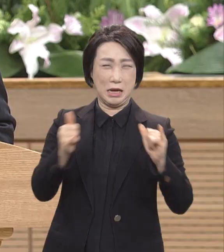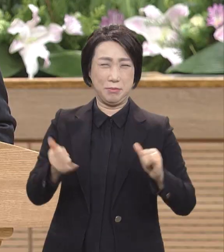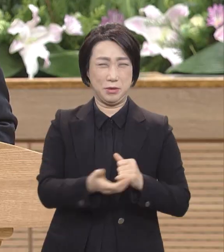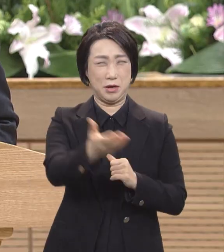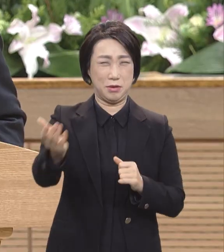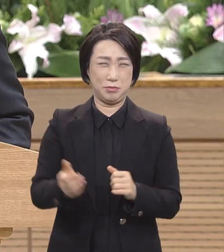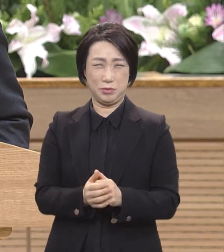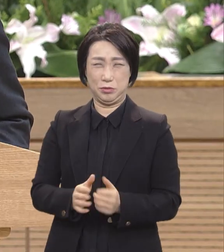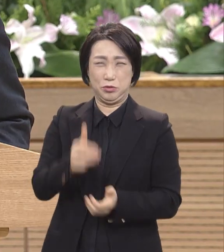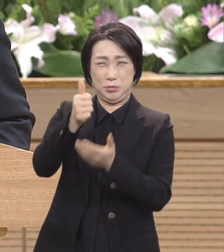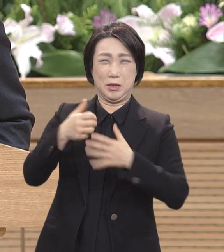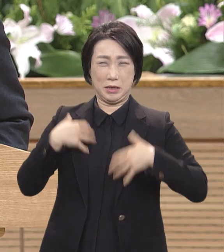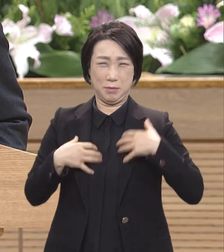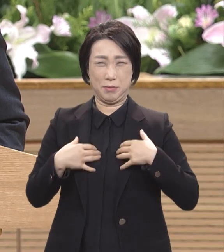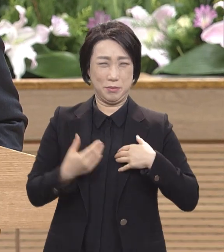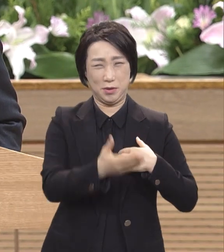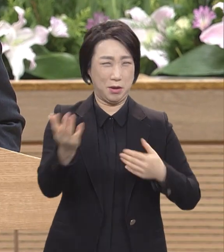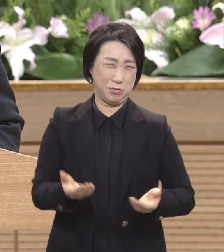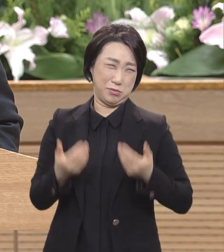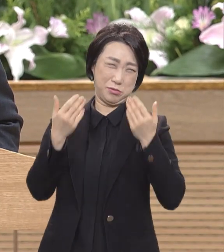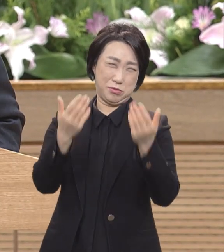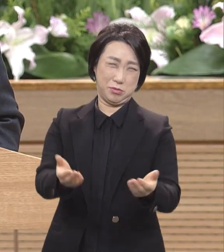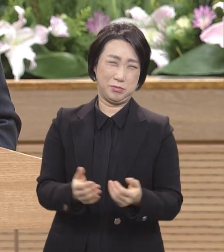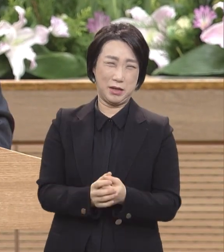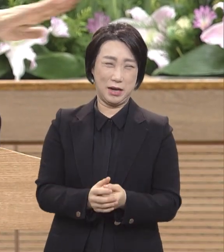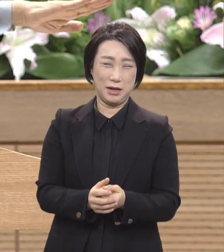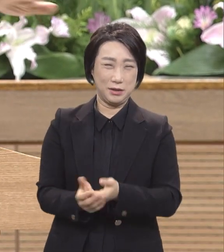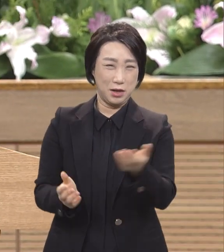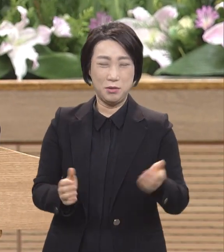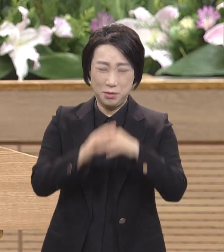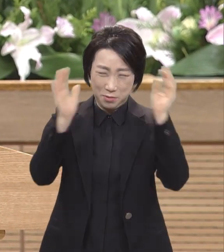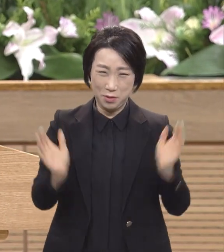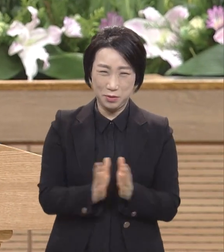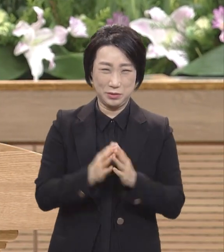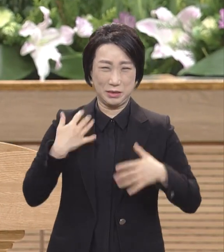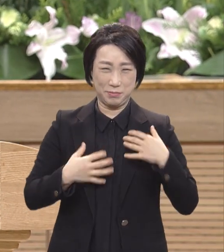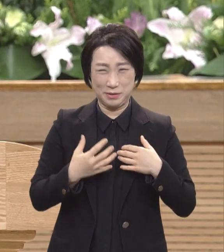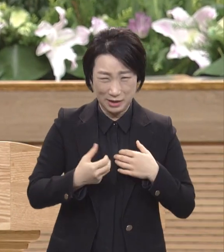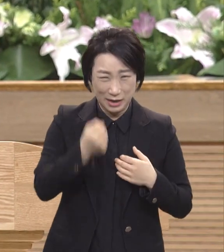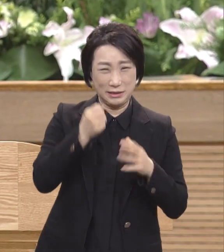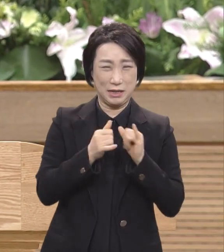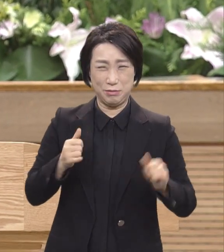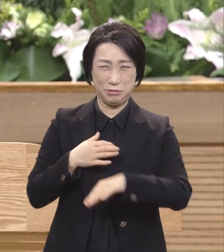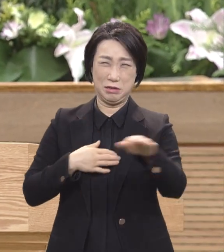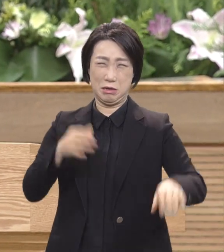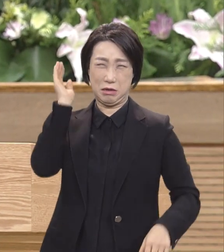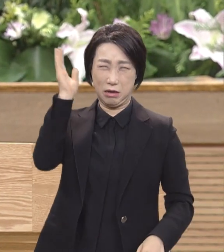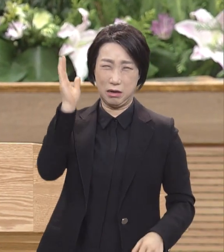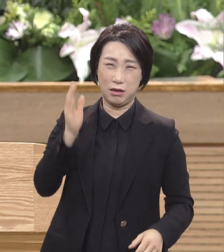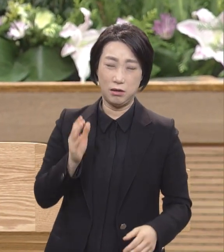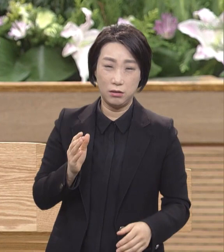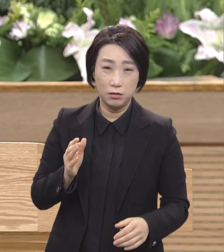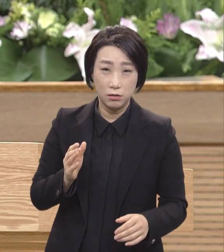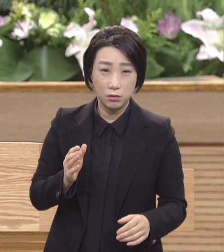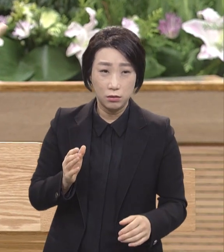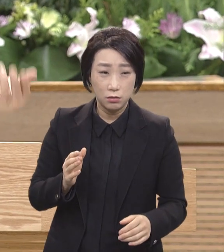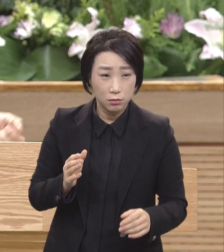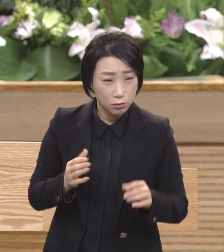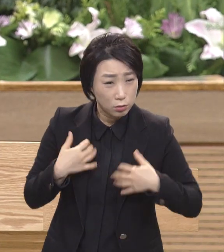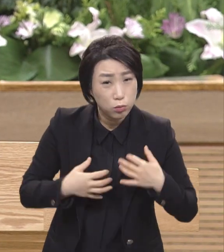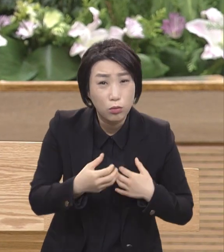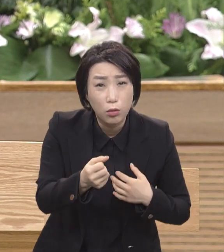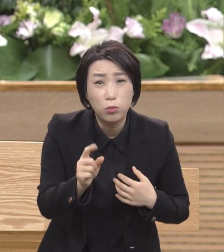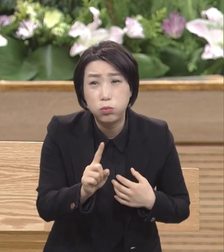구원받았으니 주님의 기쁨을 여러분에게 주려했으니 우리는 다 기쁨을 가진 사람입니다. 뭘로